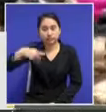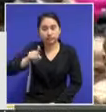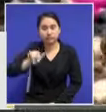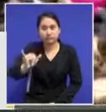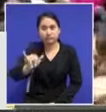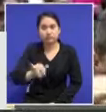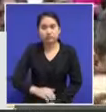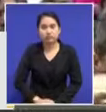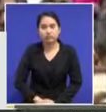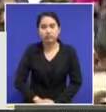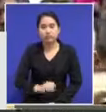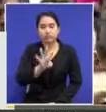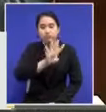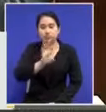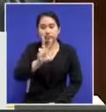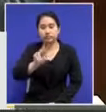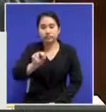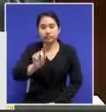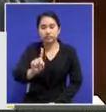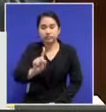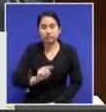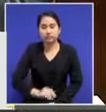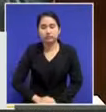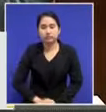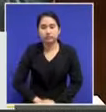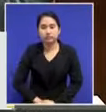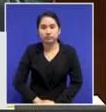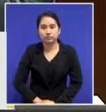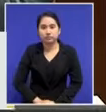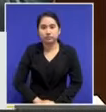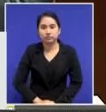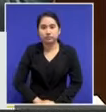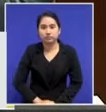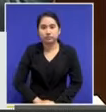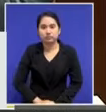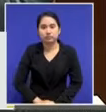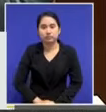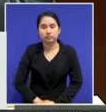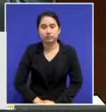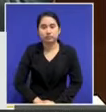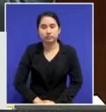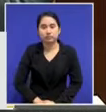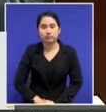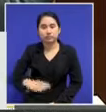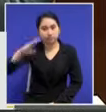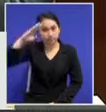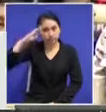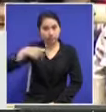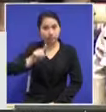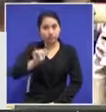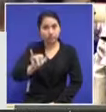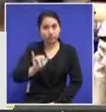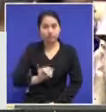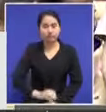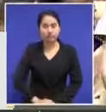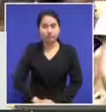ครับ 431นายยันยงถนอมพิชัยธรรมรงค ์พลเอกประยุทธ์จันโอ